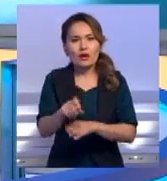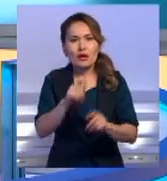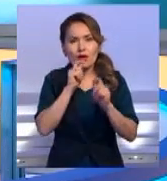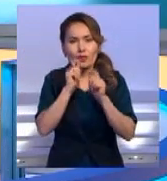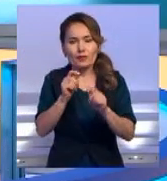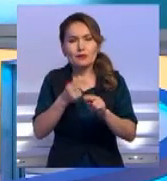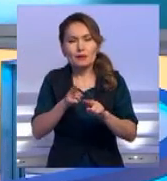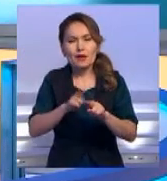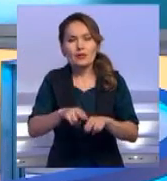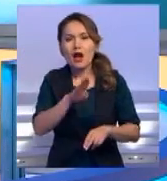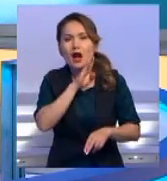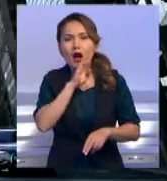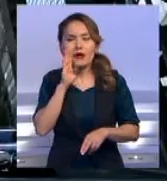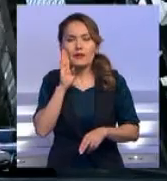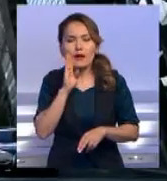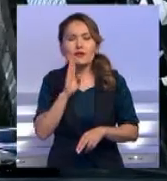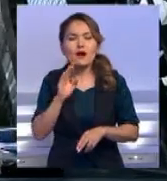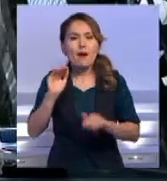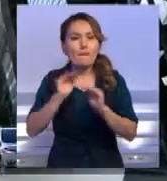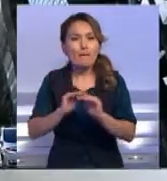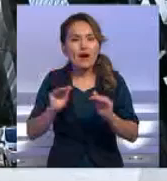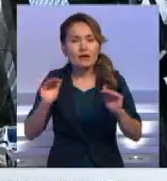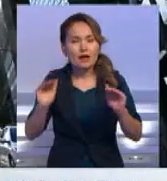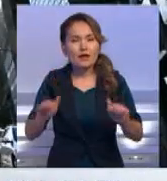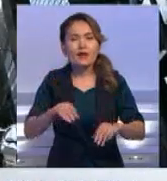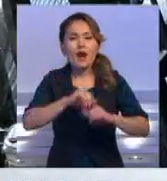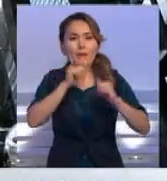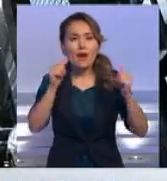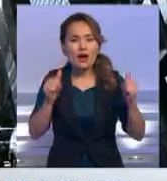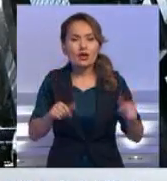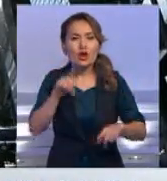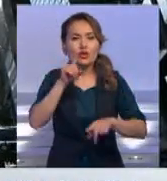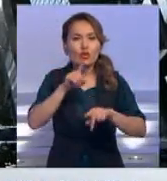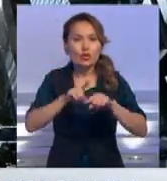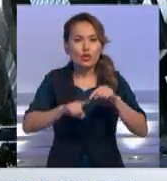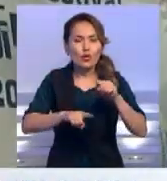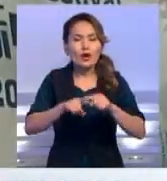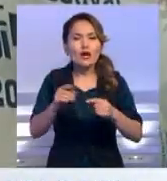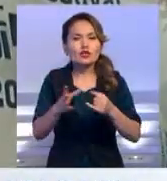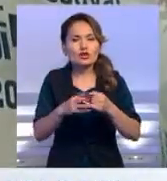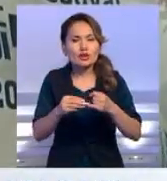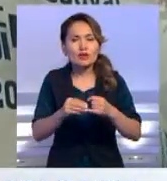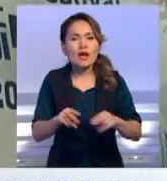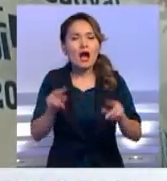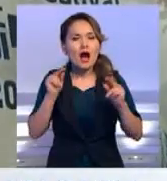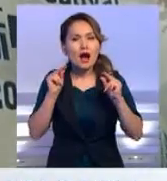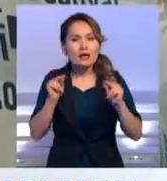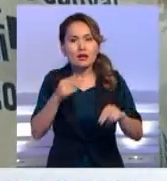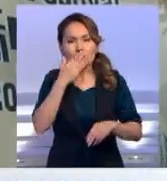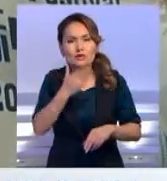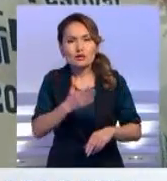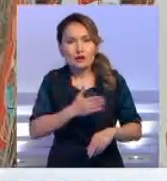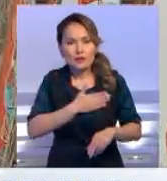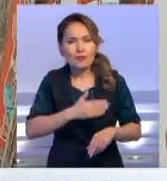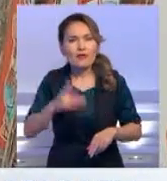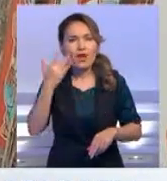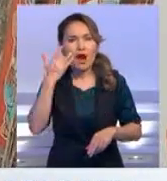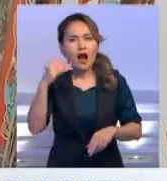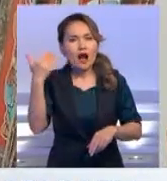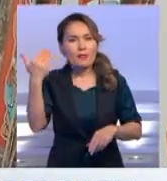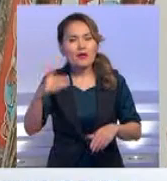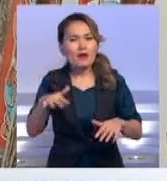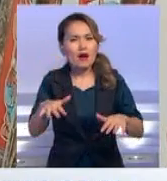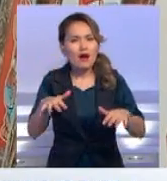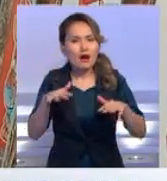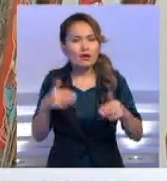иеленді. Ананың балаға деген махаббаты, туған жерге деген адалдығы мен сүйіспеншілігі Нью-Йорк тұрғындарын тәнті етті.